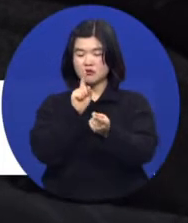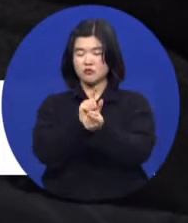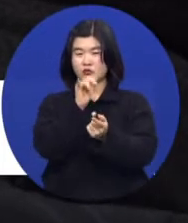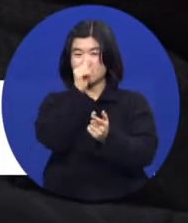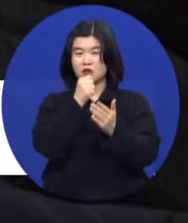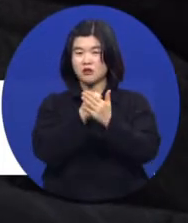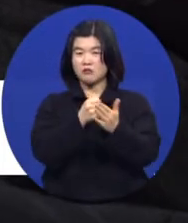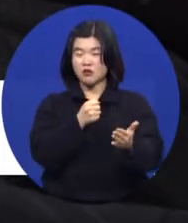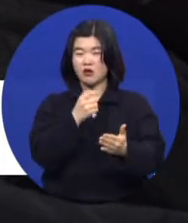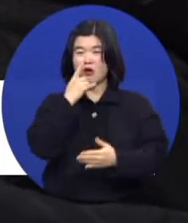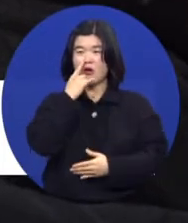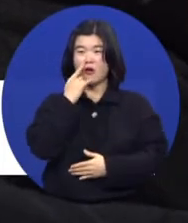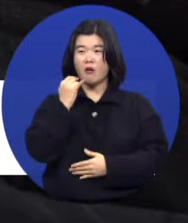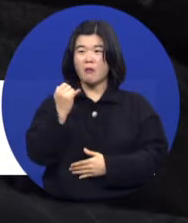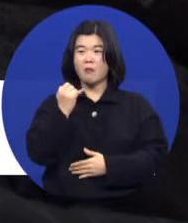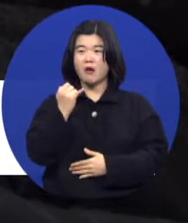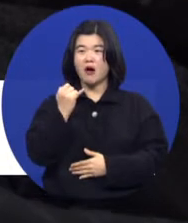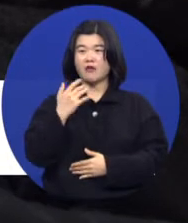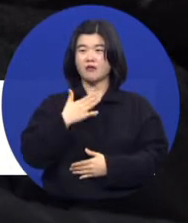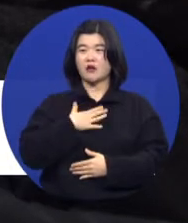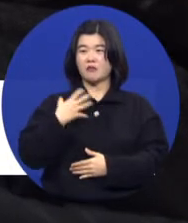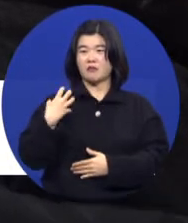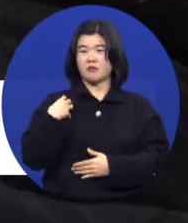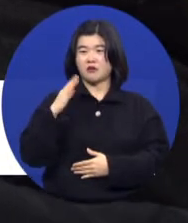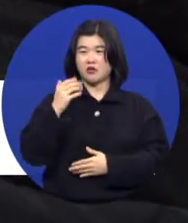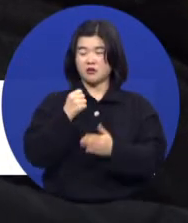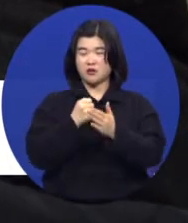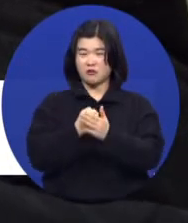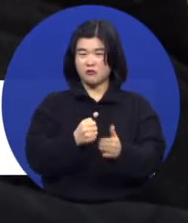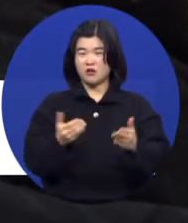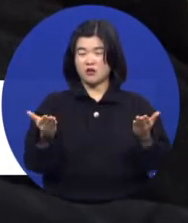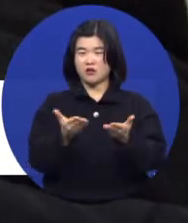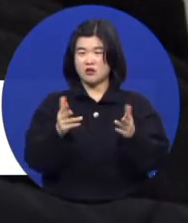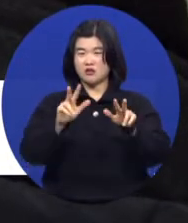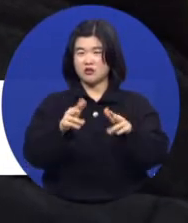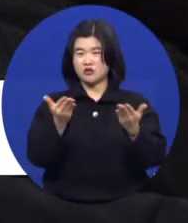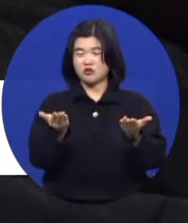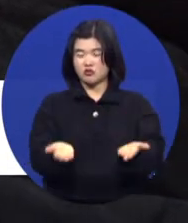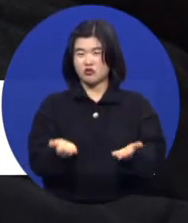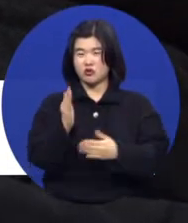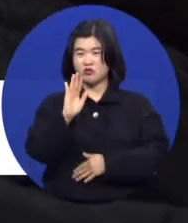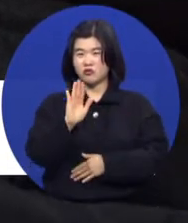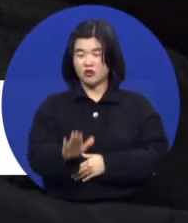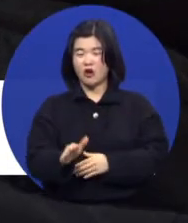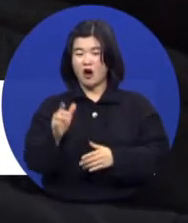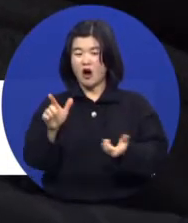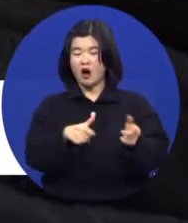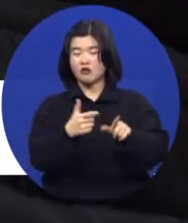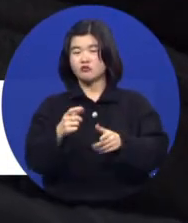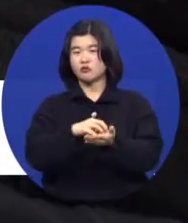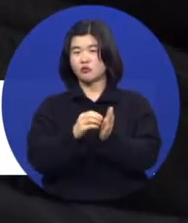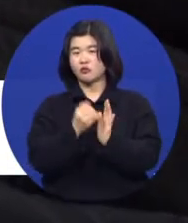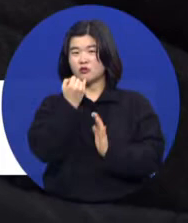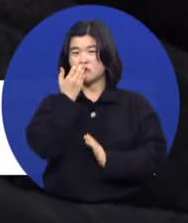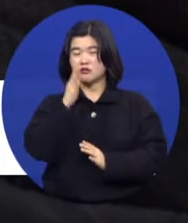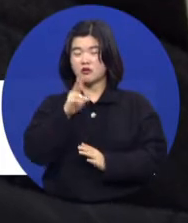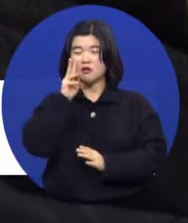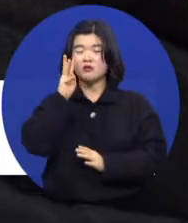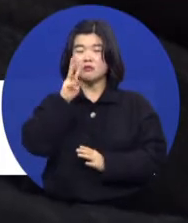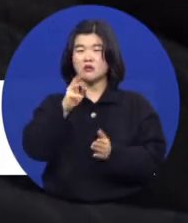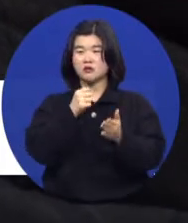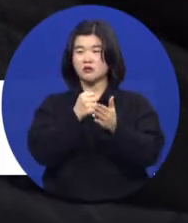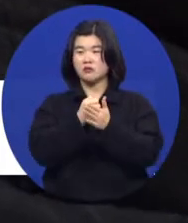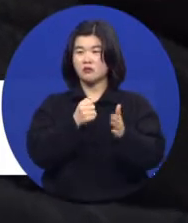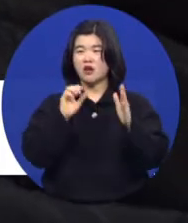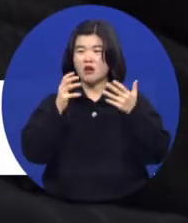되니까 이제 아무래도 엄마인 제가 맡아야 돼서 일을 이제 쉬게 됐는데 하루 정도는 괜찮은데 이제 이틀, 3일 되다